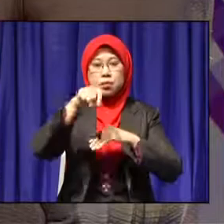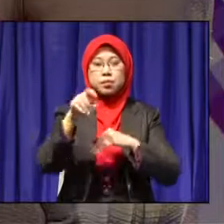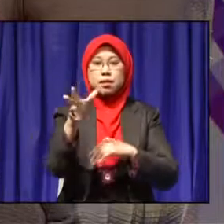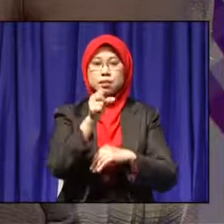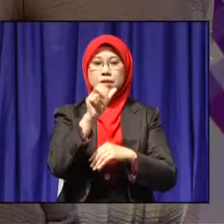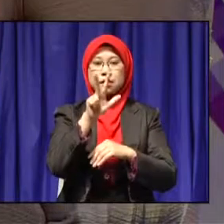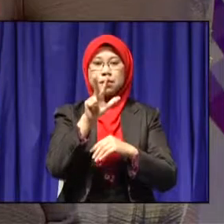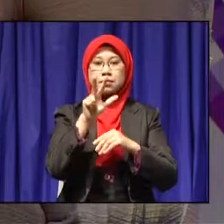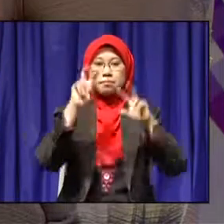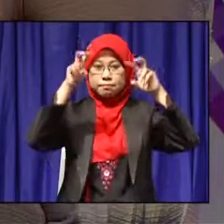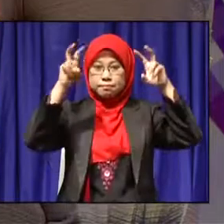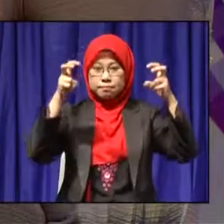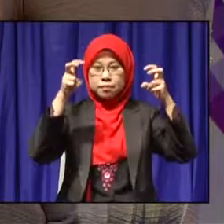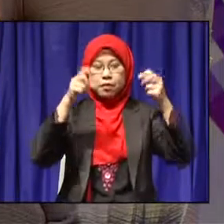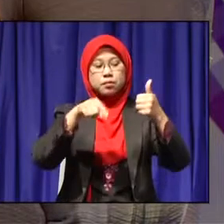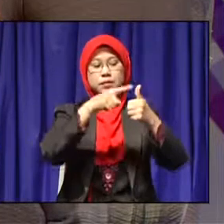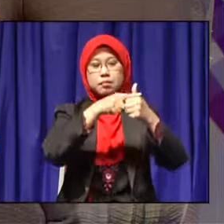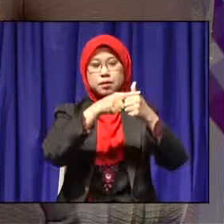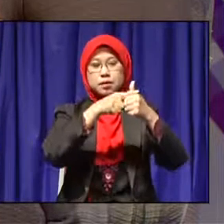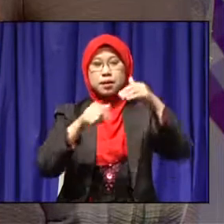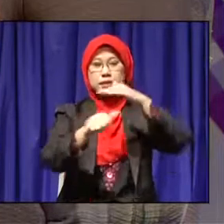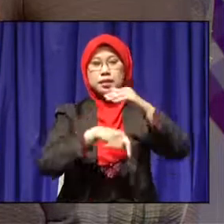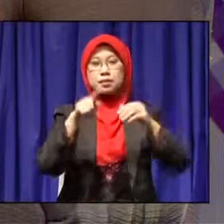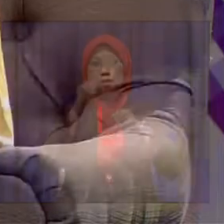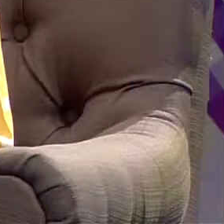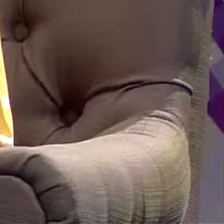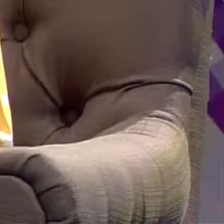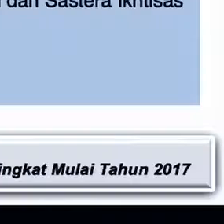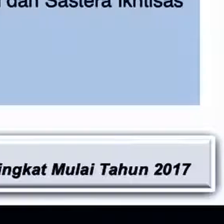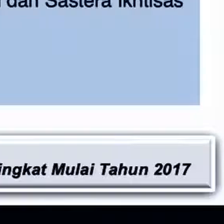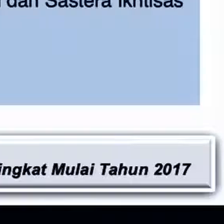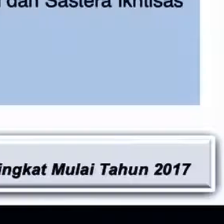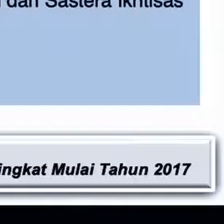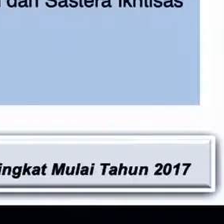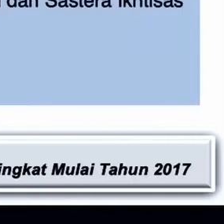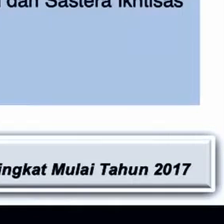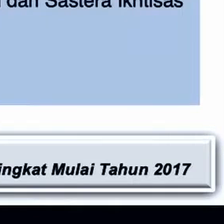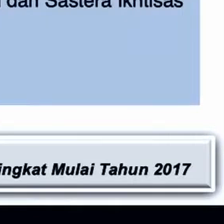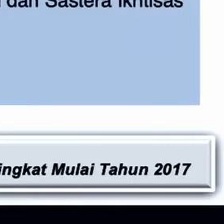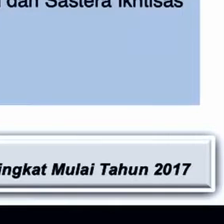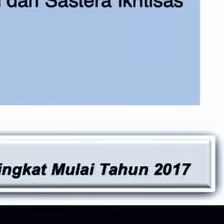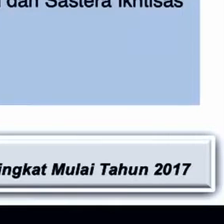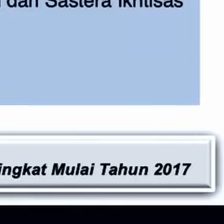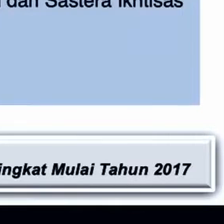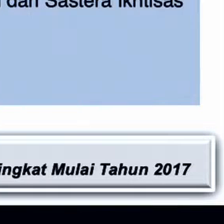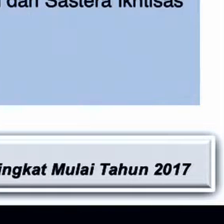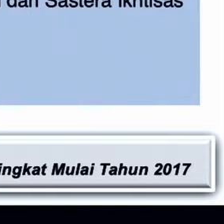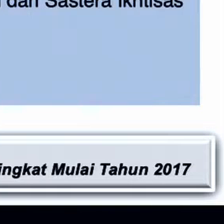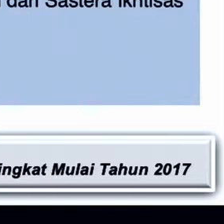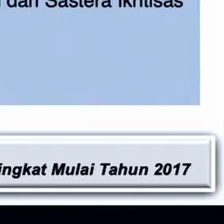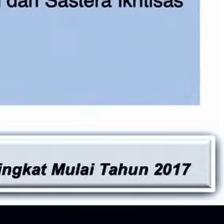yaitu matematika jaran teras mata pelajaran wajib dan juga mata pelajaran elektif